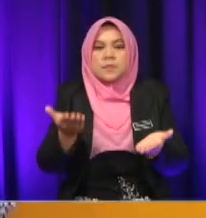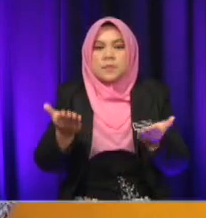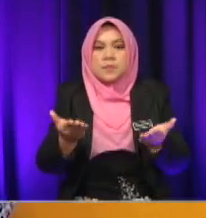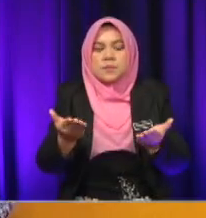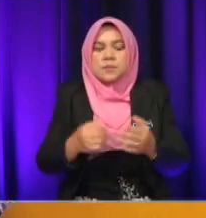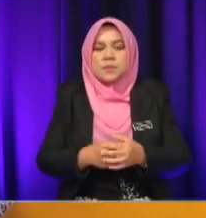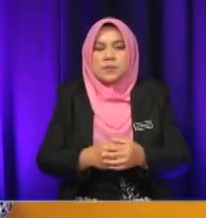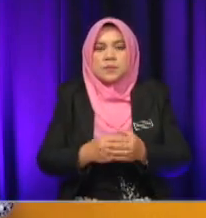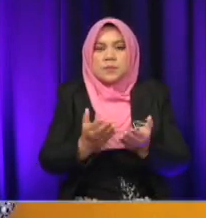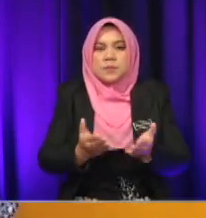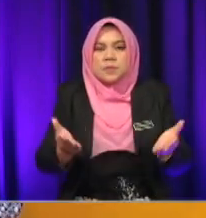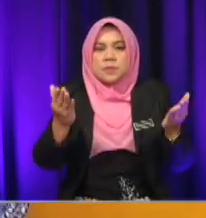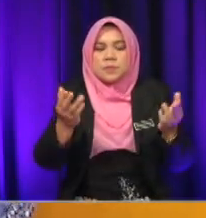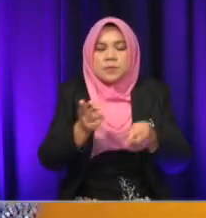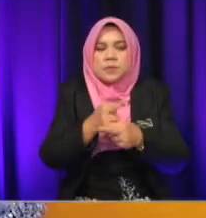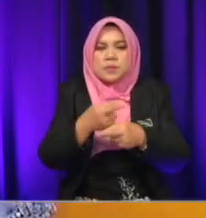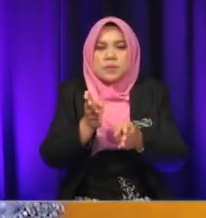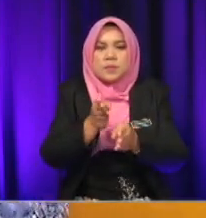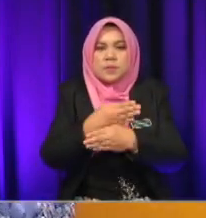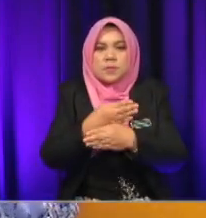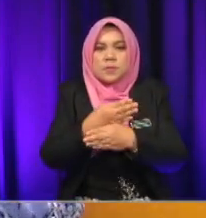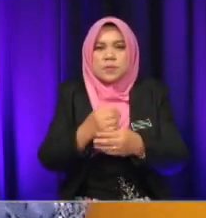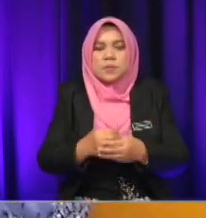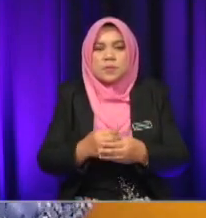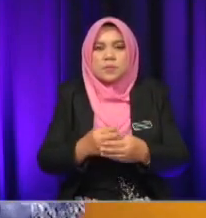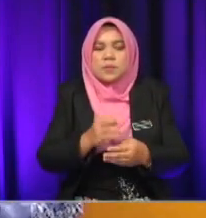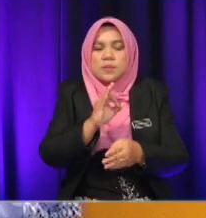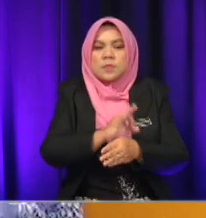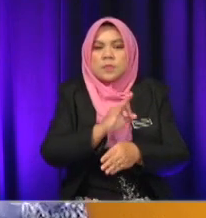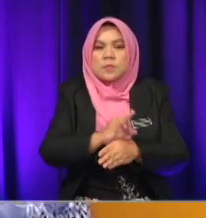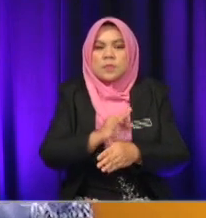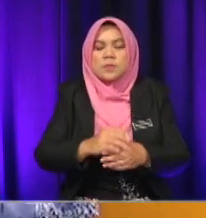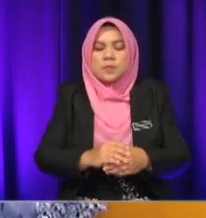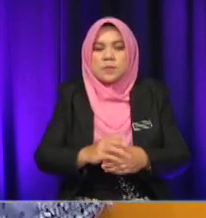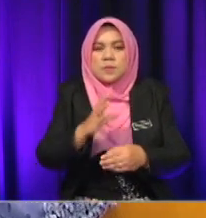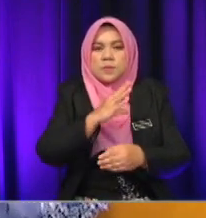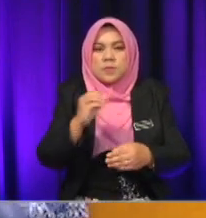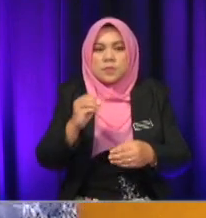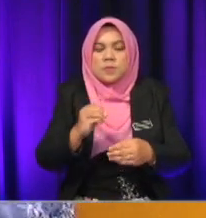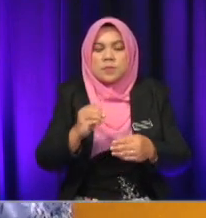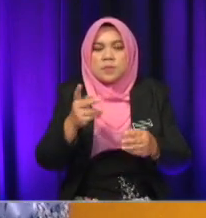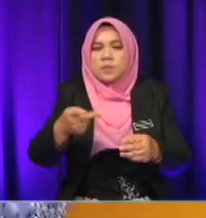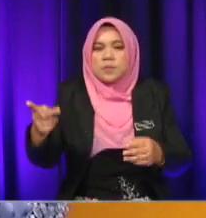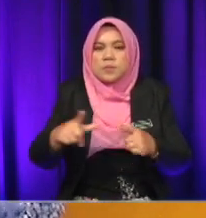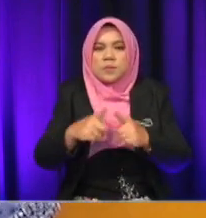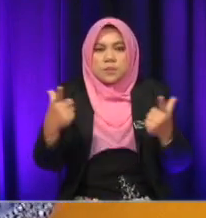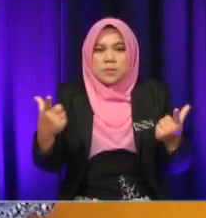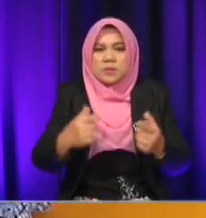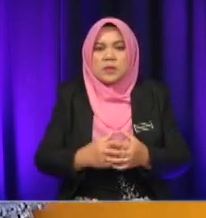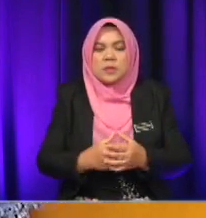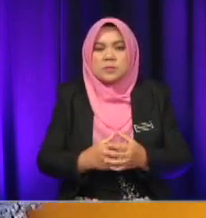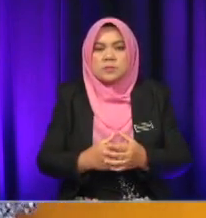tu berdasarkan kualiti, masa, reka bentuk, fungsi, rasa, berbanding produk lain. Tu penting tu